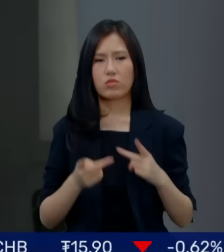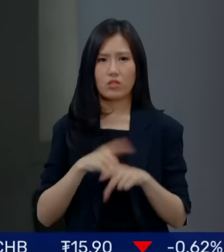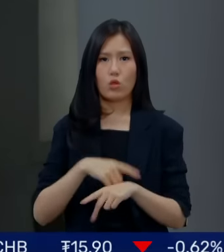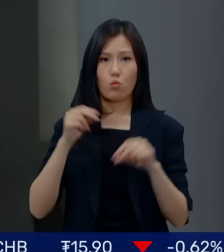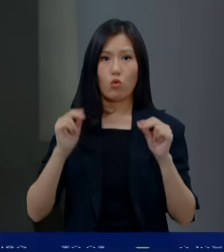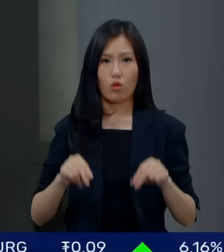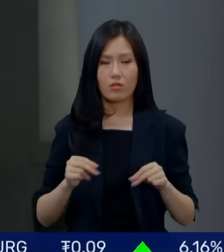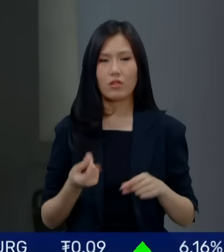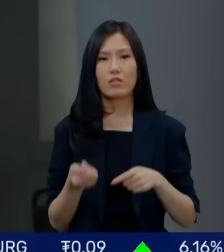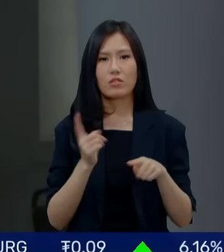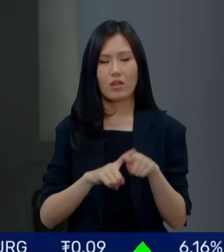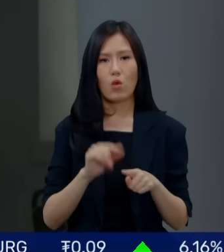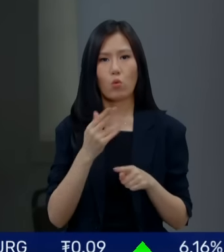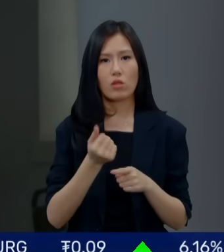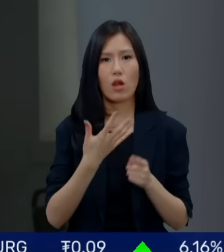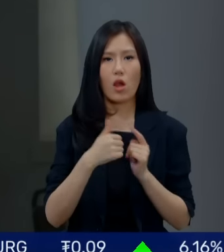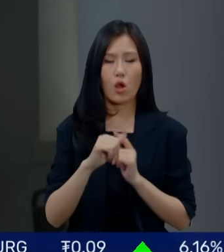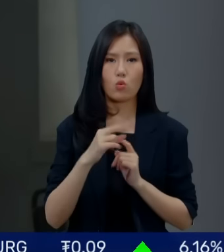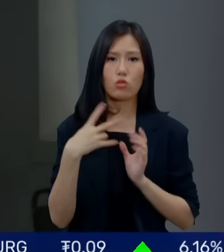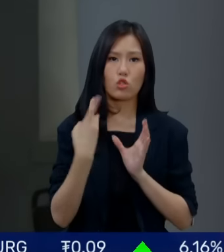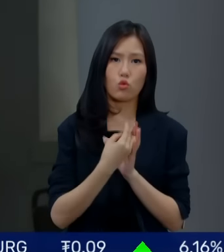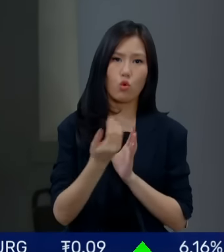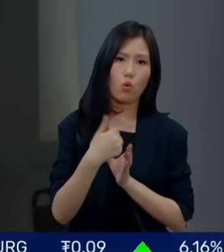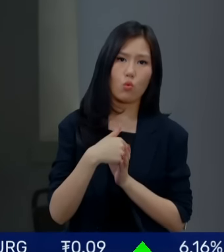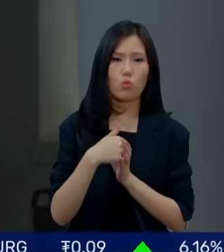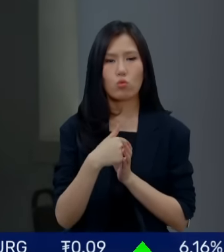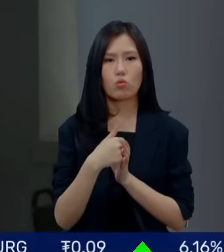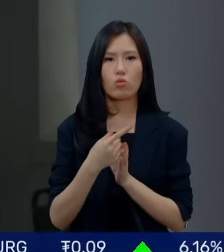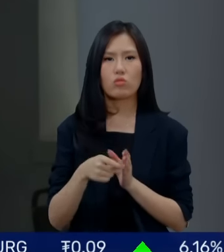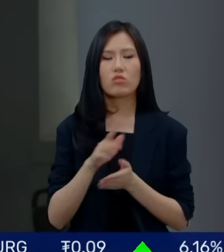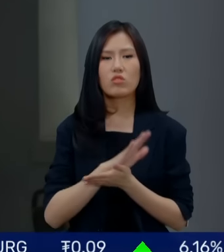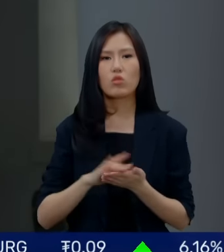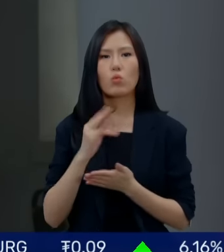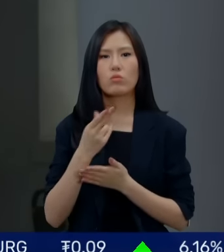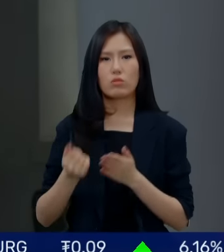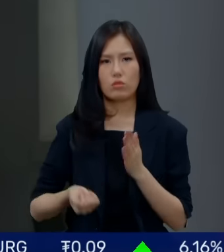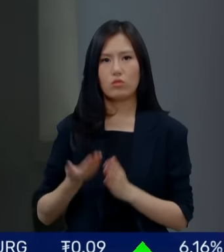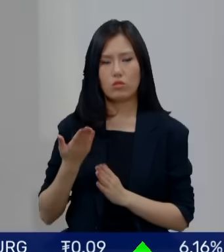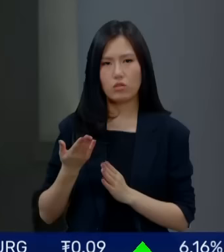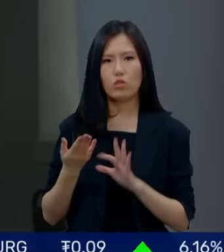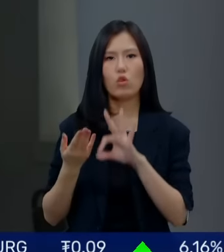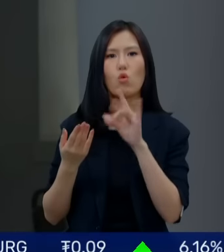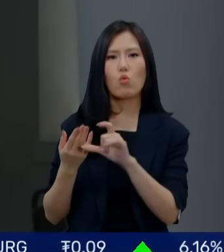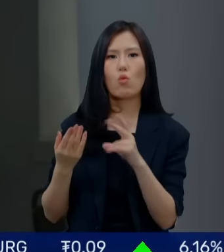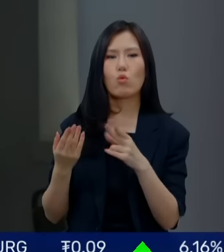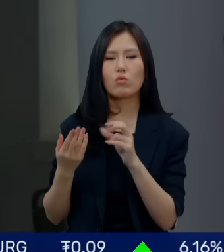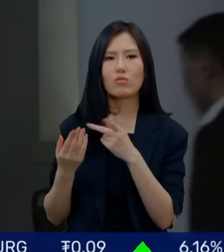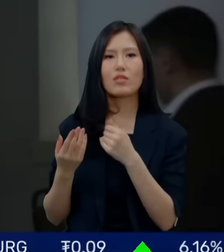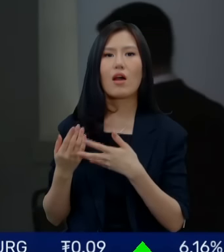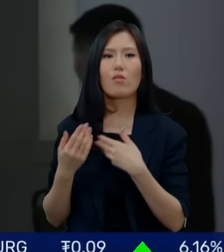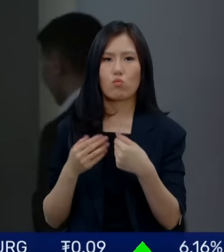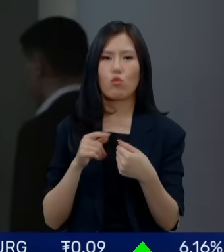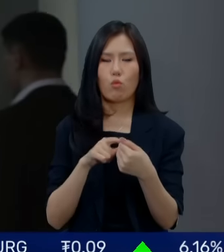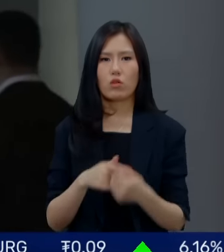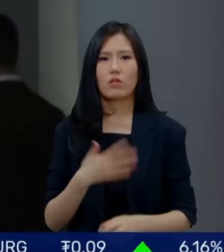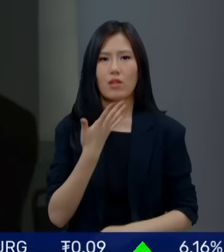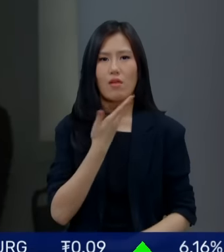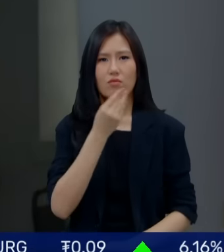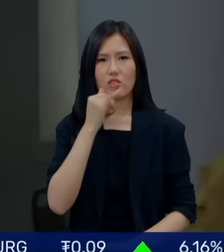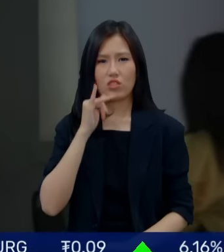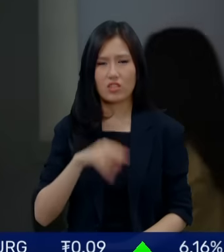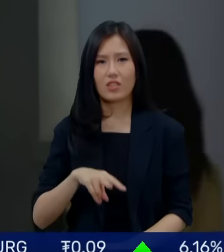та бүгд дахин нэгтгүү гээд дараачийн боломжийг нэмэлт одоо хувьцаа гаргаж дараачийн хөрөнгө оруулагчтай олгож байгаа зүйл 5 жил өнгөрсний дараа